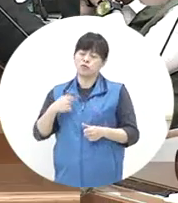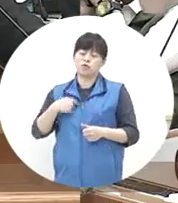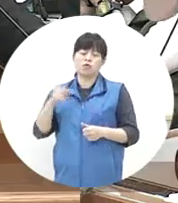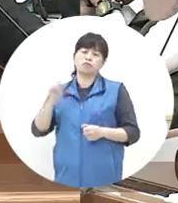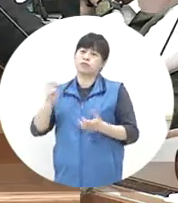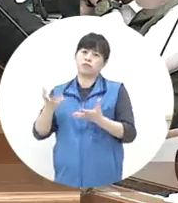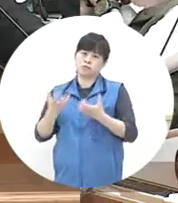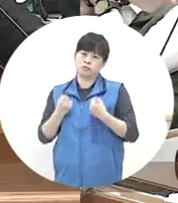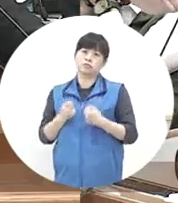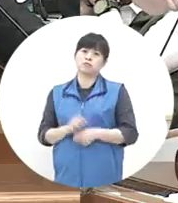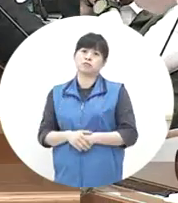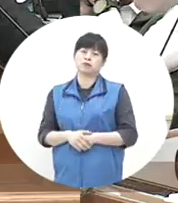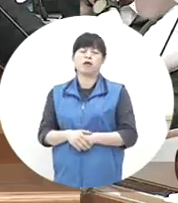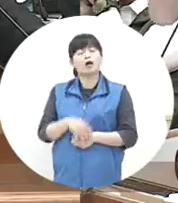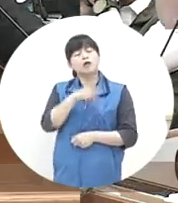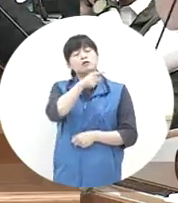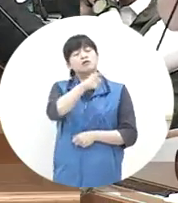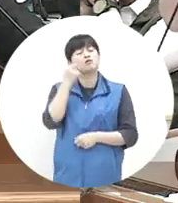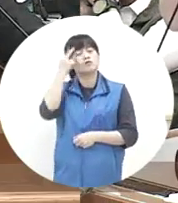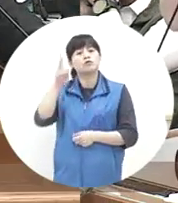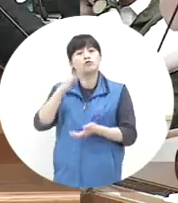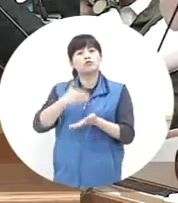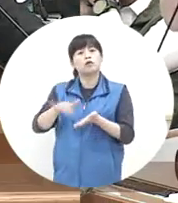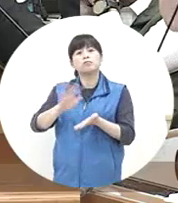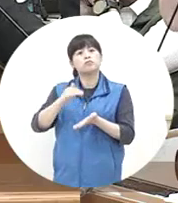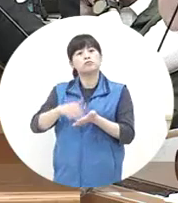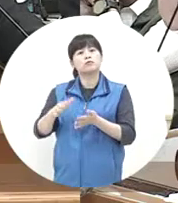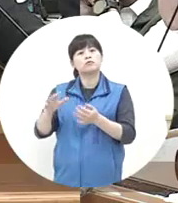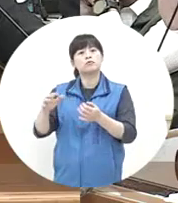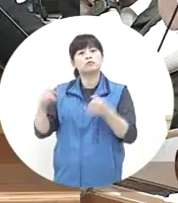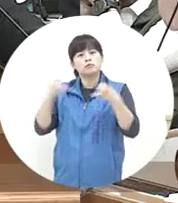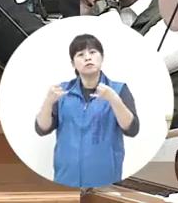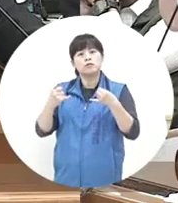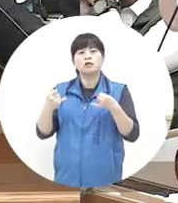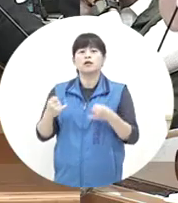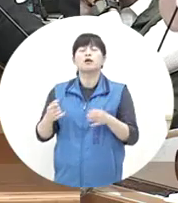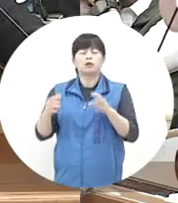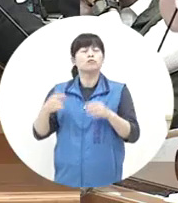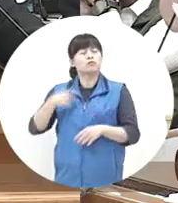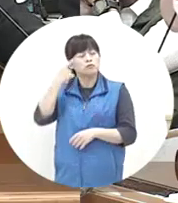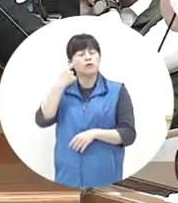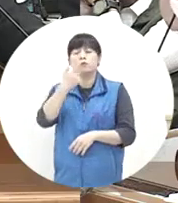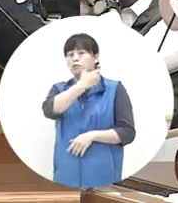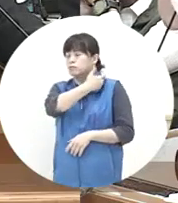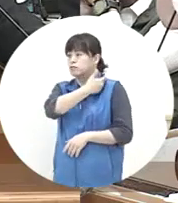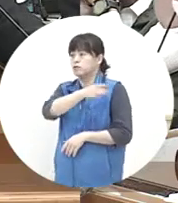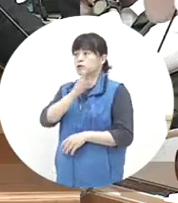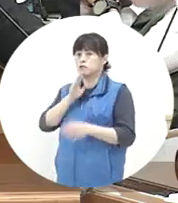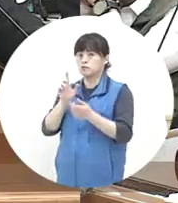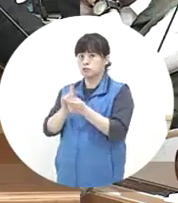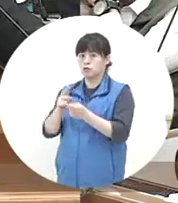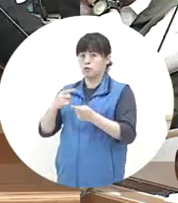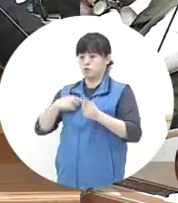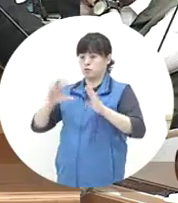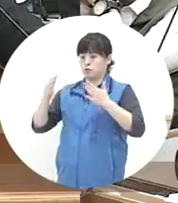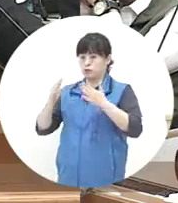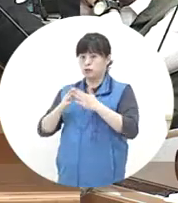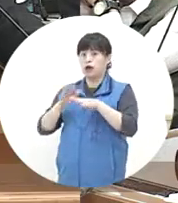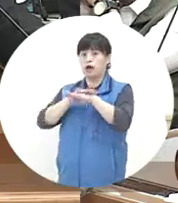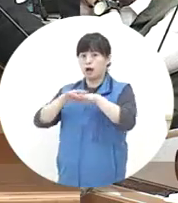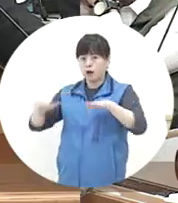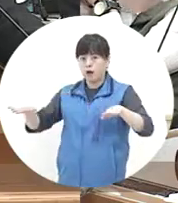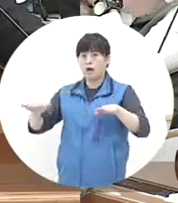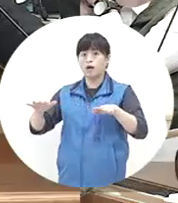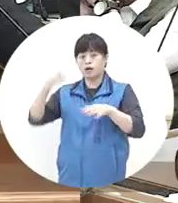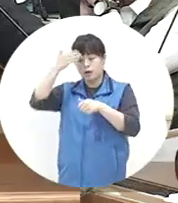是的，对啊，你算这样算不算对我们有？ 所以任何对我们国家的安全有骚扰，